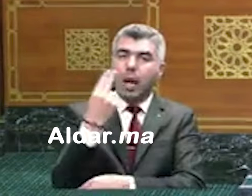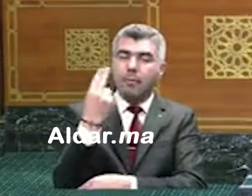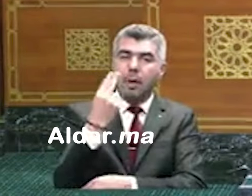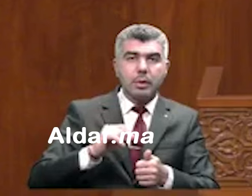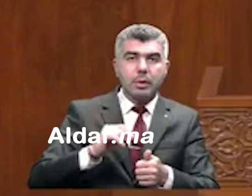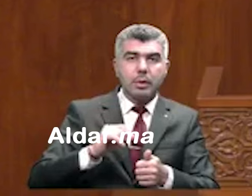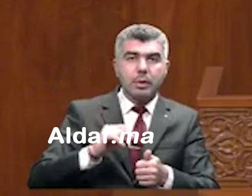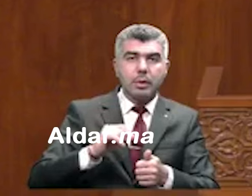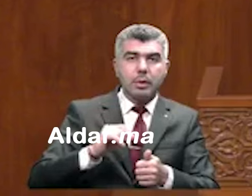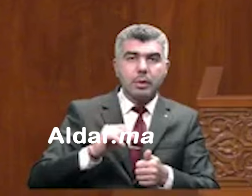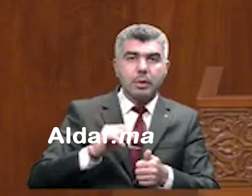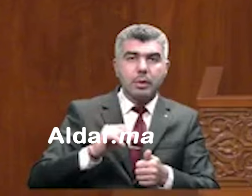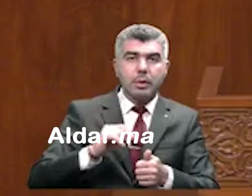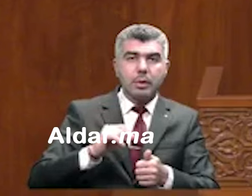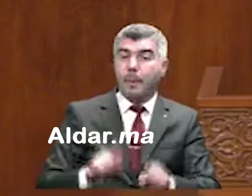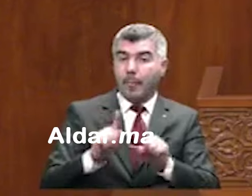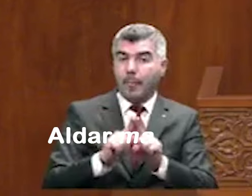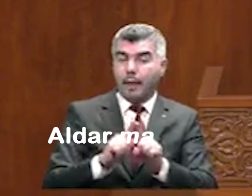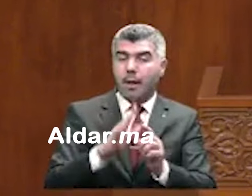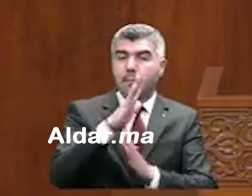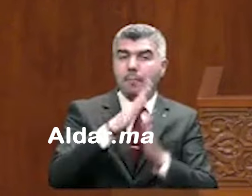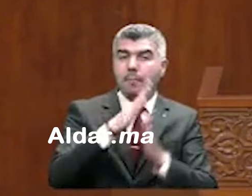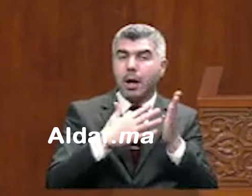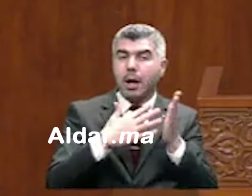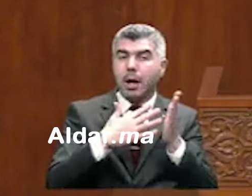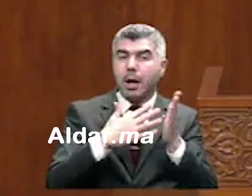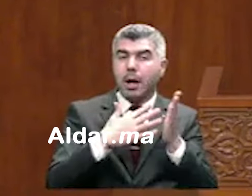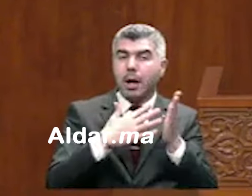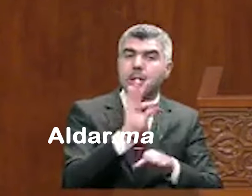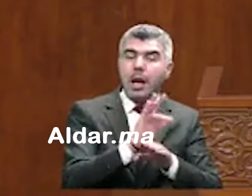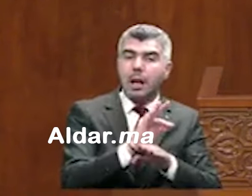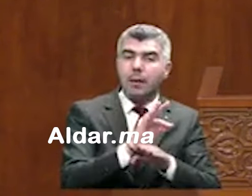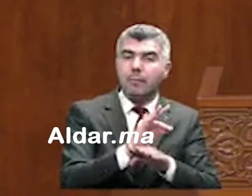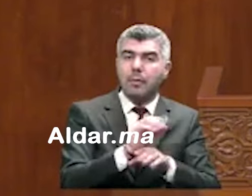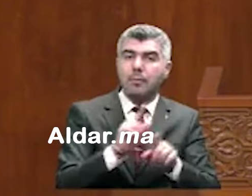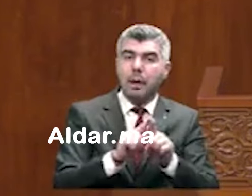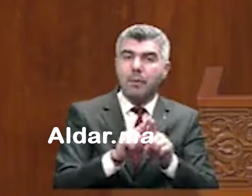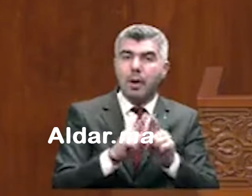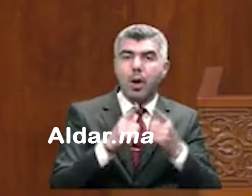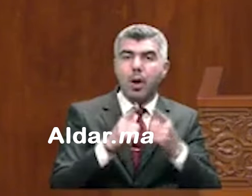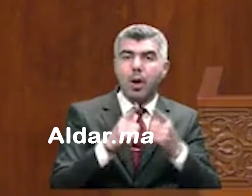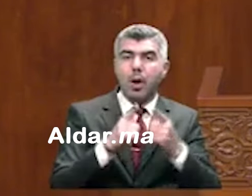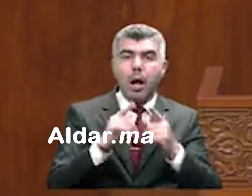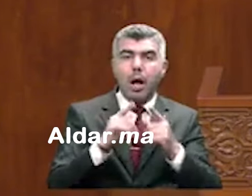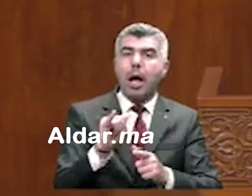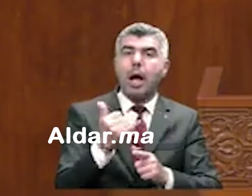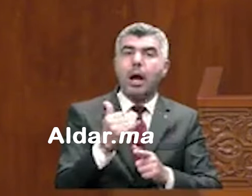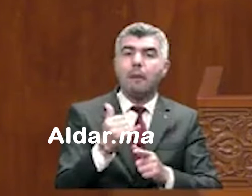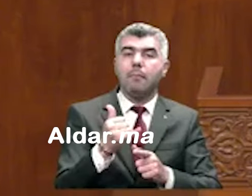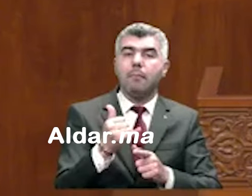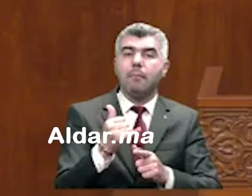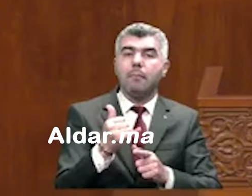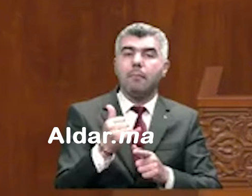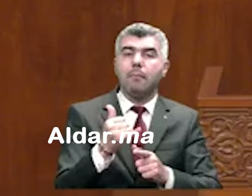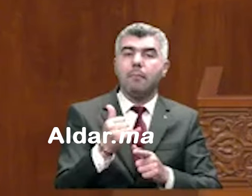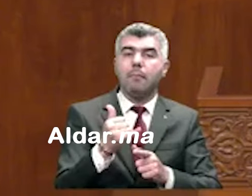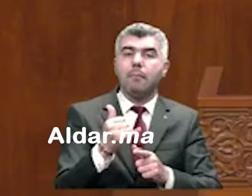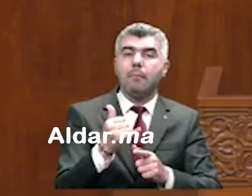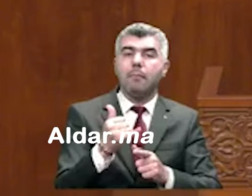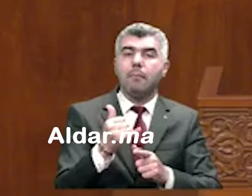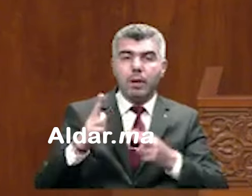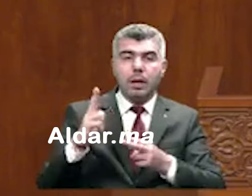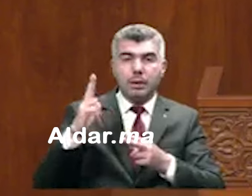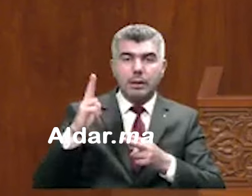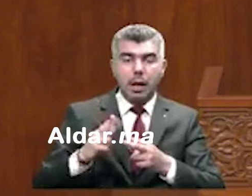بالرباط وفيما يتعلق ببرنامج تعليم السجناء الاجانب الدارجه والثقافه المغربيتين فتم اطلاق الدوره الثانيه